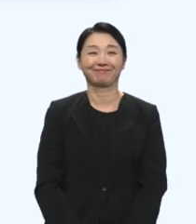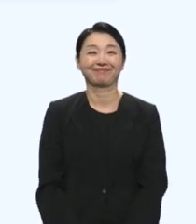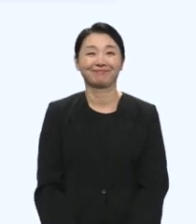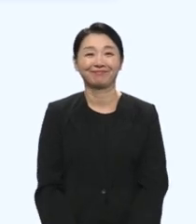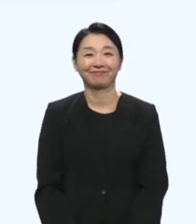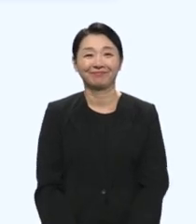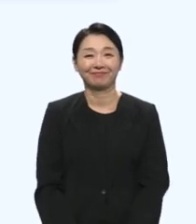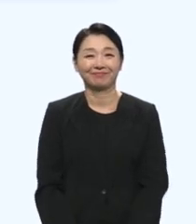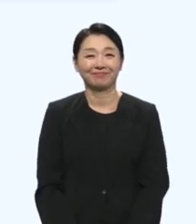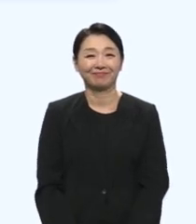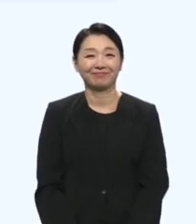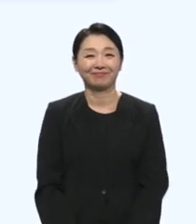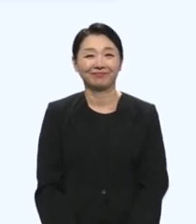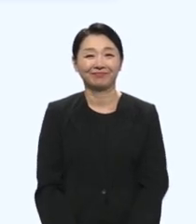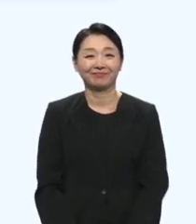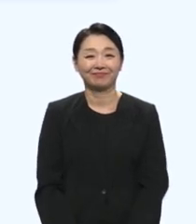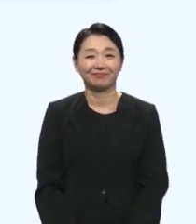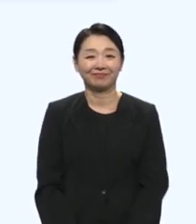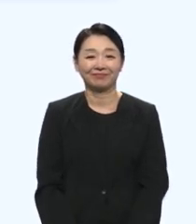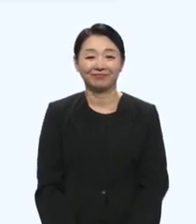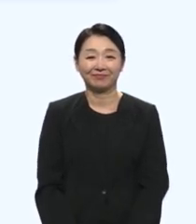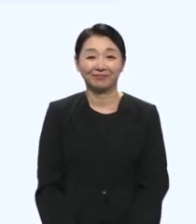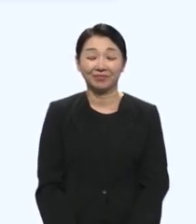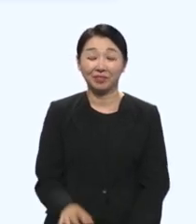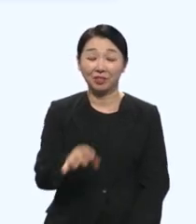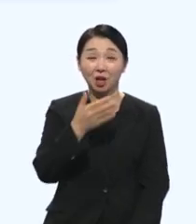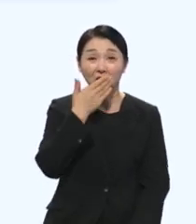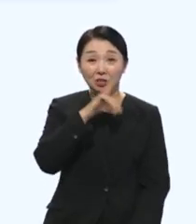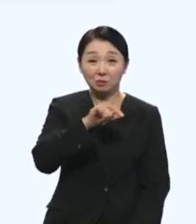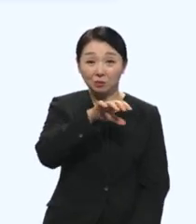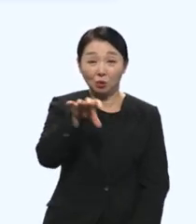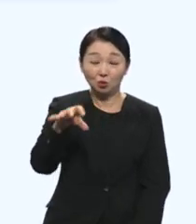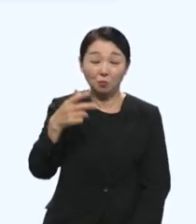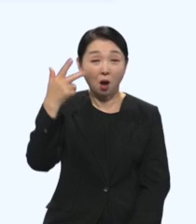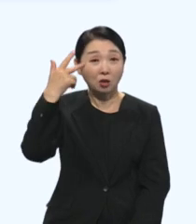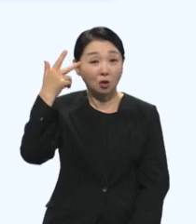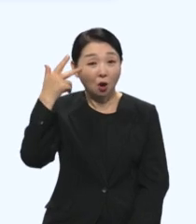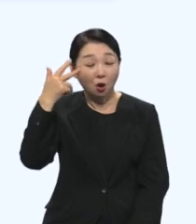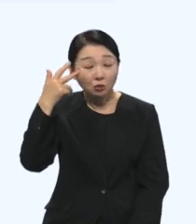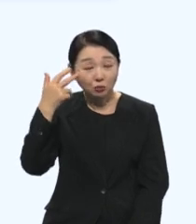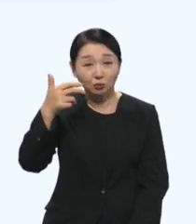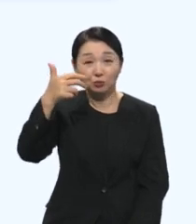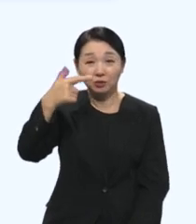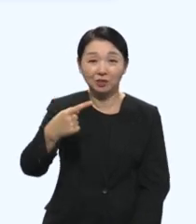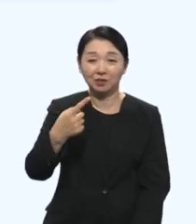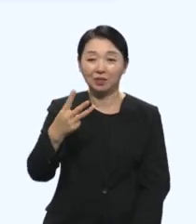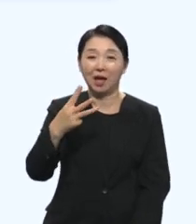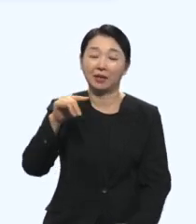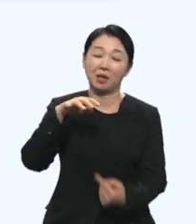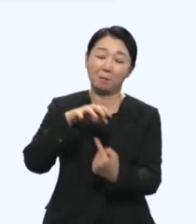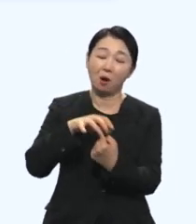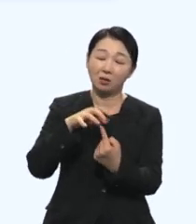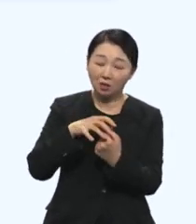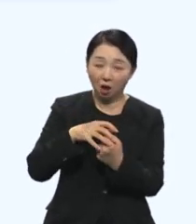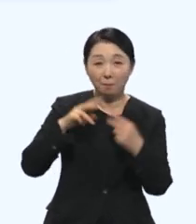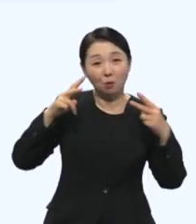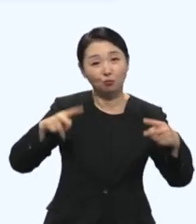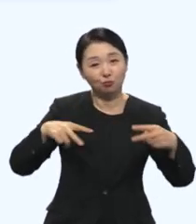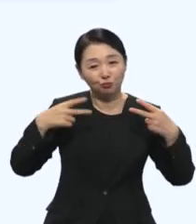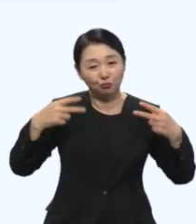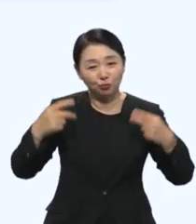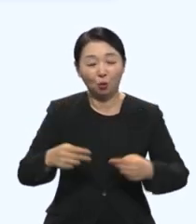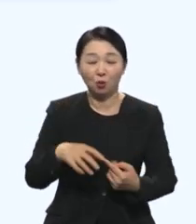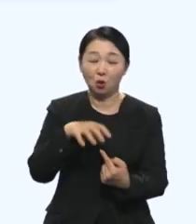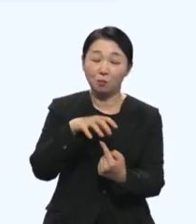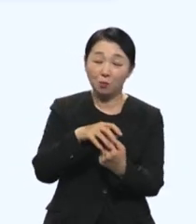그래서 이제이 꽃들이 이런 음식이 유명합니다 여주휴게소는 여주 느타리버섯 크림 우동 장흥 정남진 휴게소는